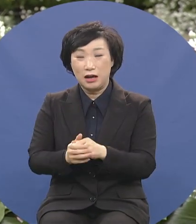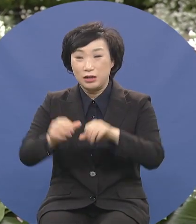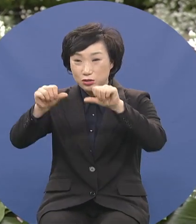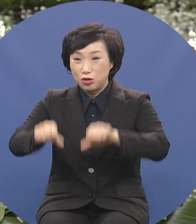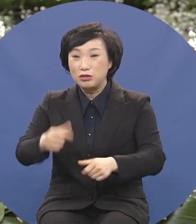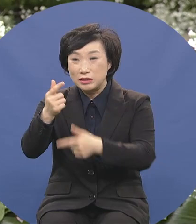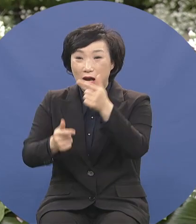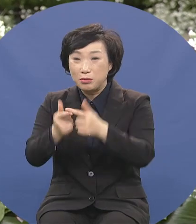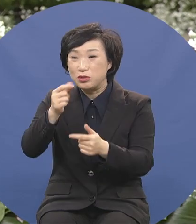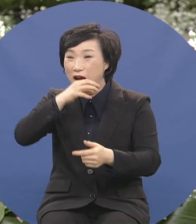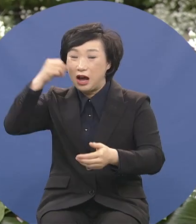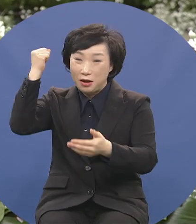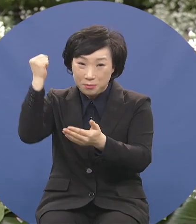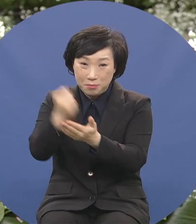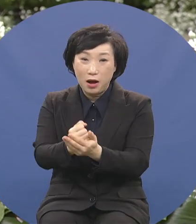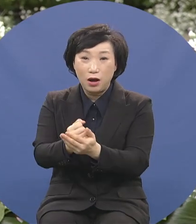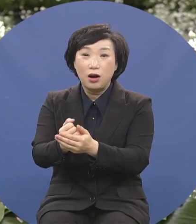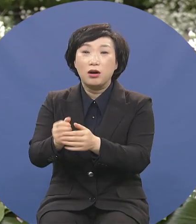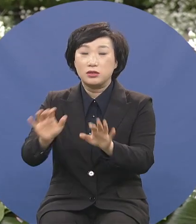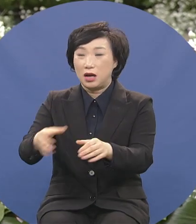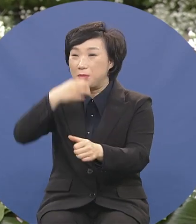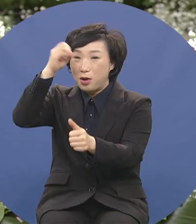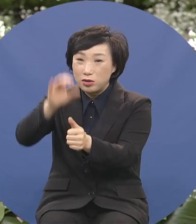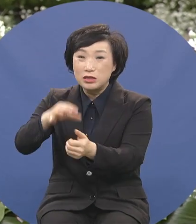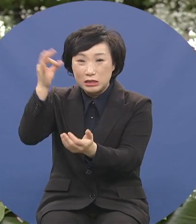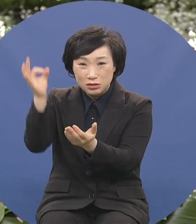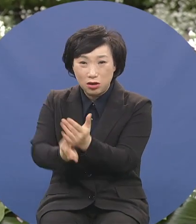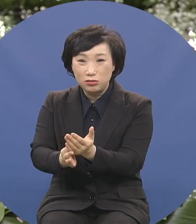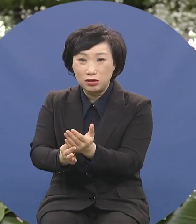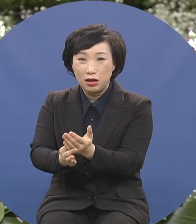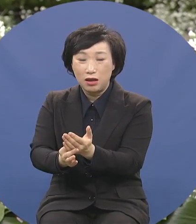저주의 나무에서 멸시쳤는데